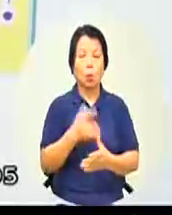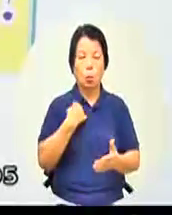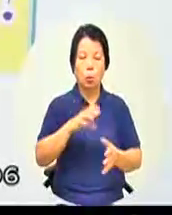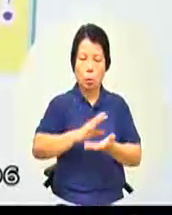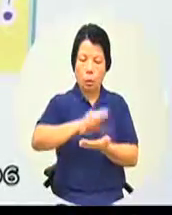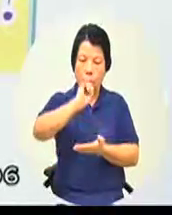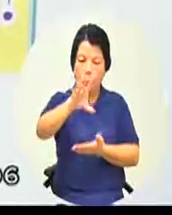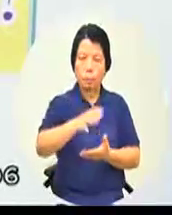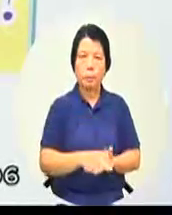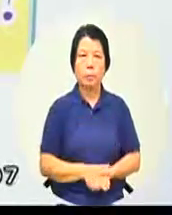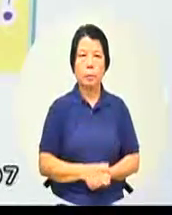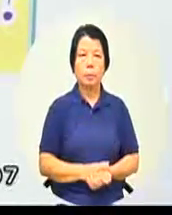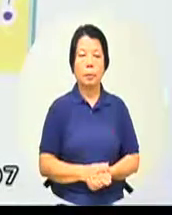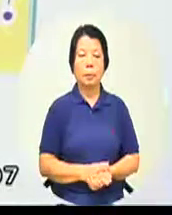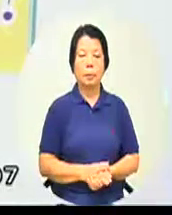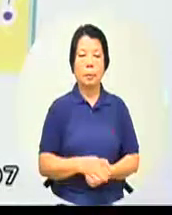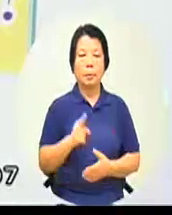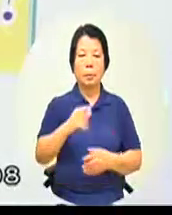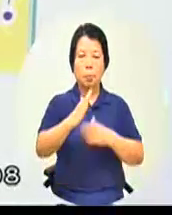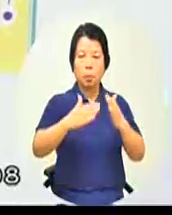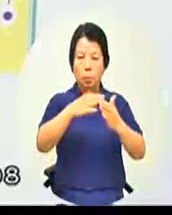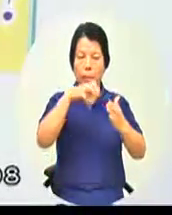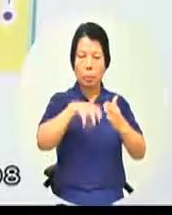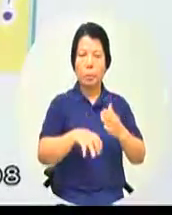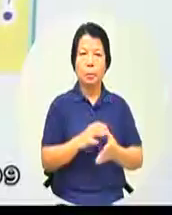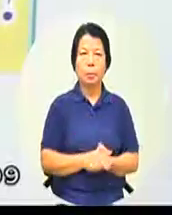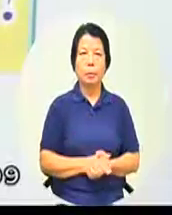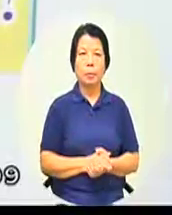知一个，你的学校啊。